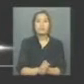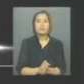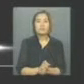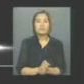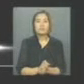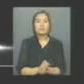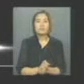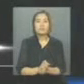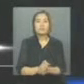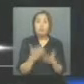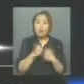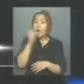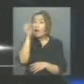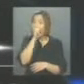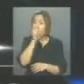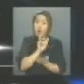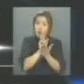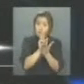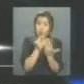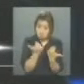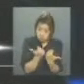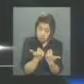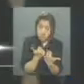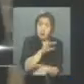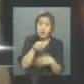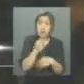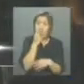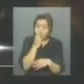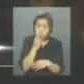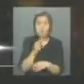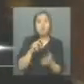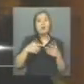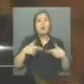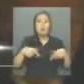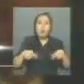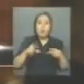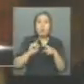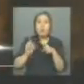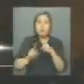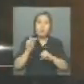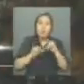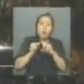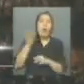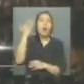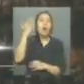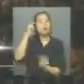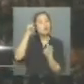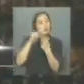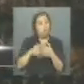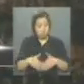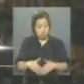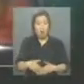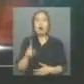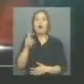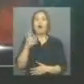งานประกาศรางวัลแกรมมี่ปีนี้มีเปิดมิวสิกวิดีโอของวิทนีย์ฮูสตันเพื่อไว้อาลัยการเสียชีวิตของเธอและมีการจัดมอ